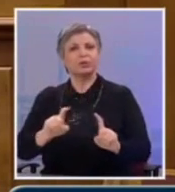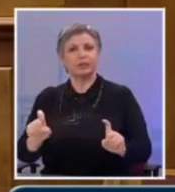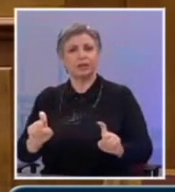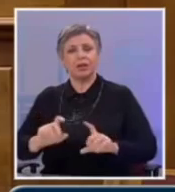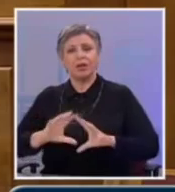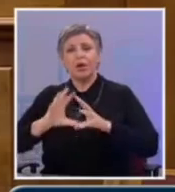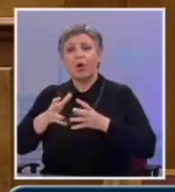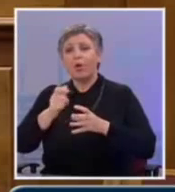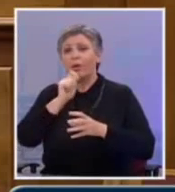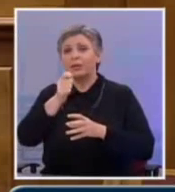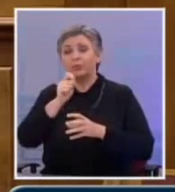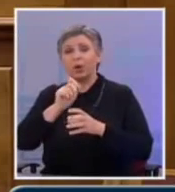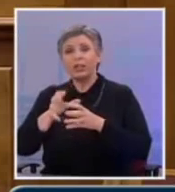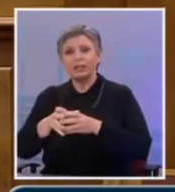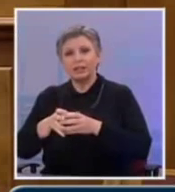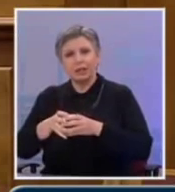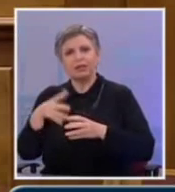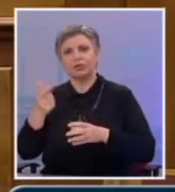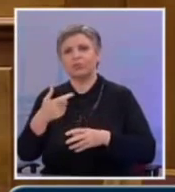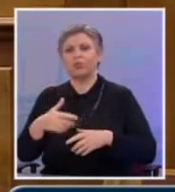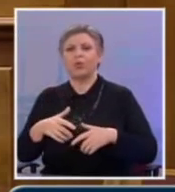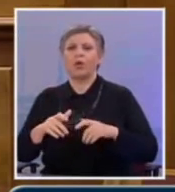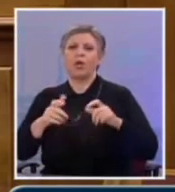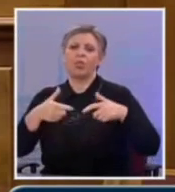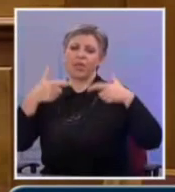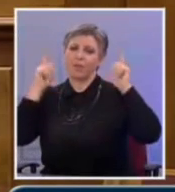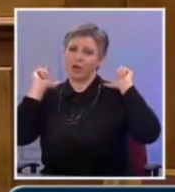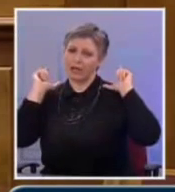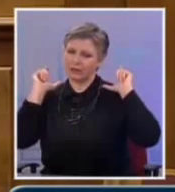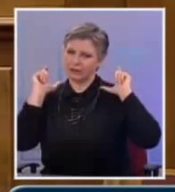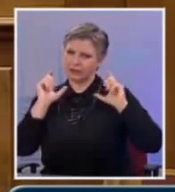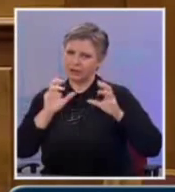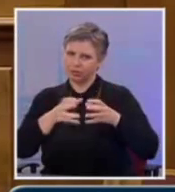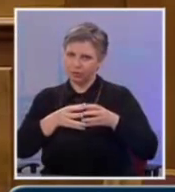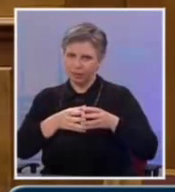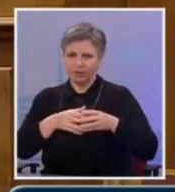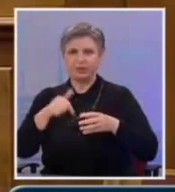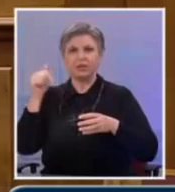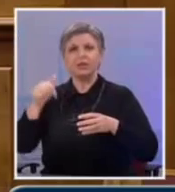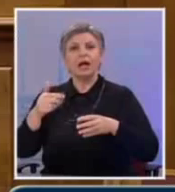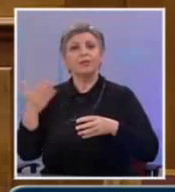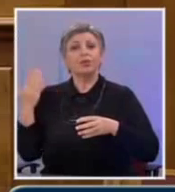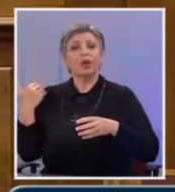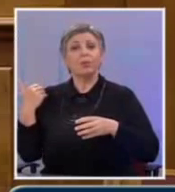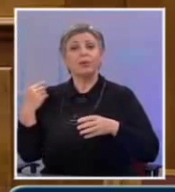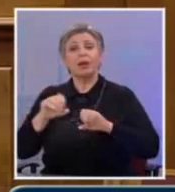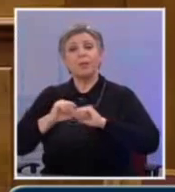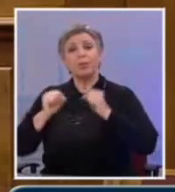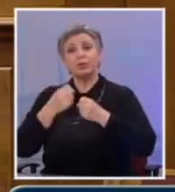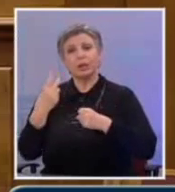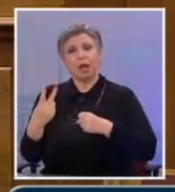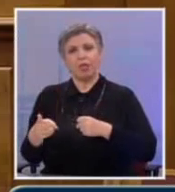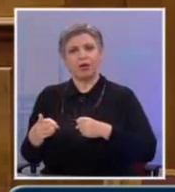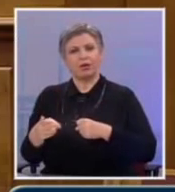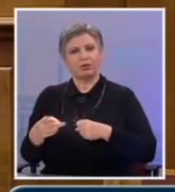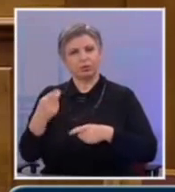αντιπολίτευσης έχουν και πολλά από αυτά με αποφάσεις συνεδριακές έχουν καταλήξει συλλογικά